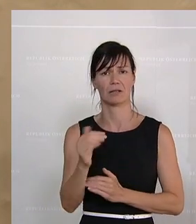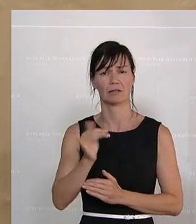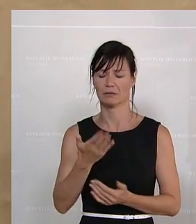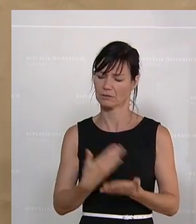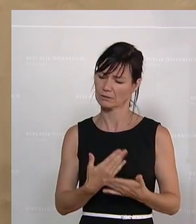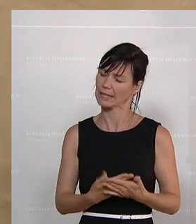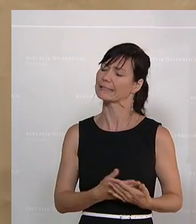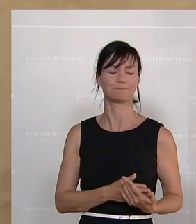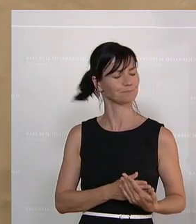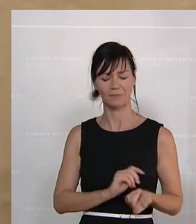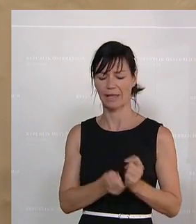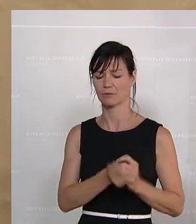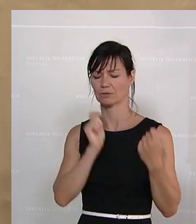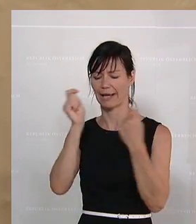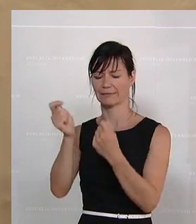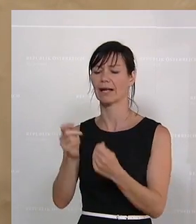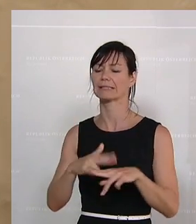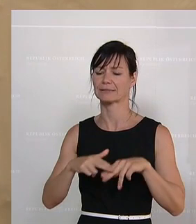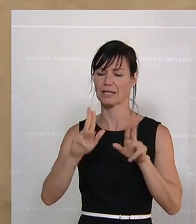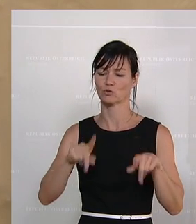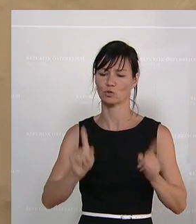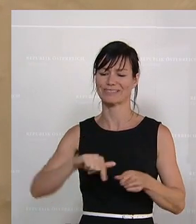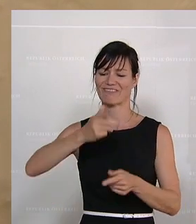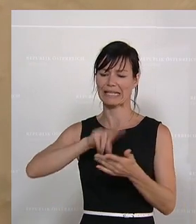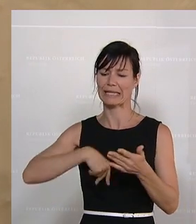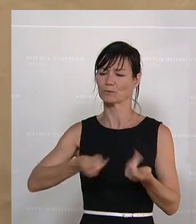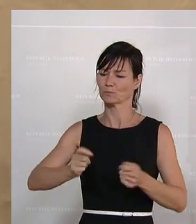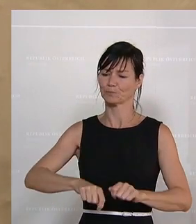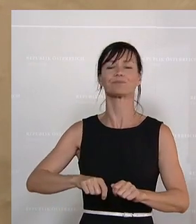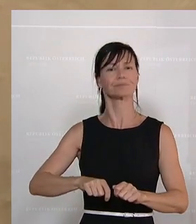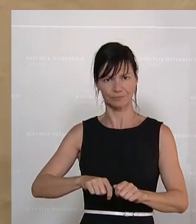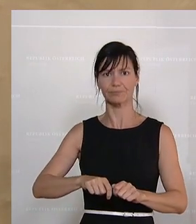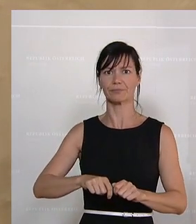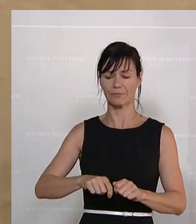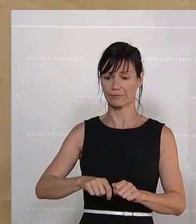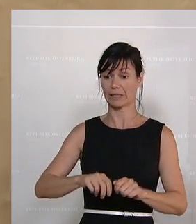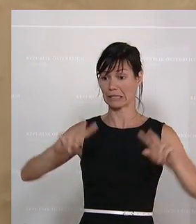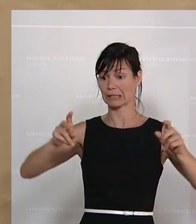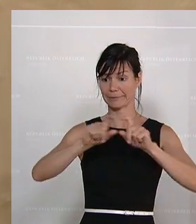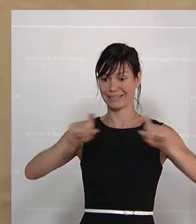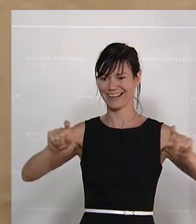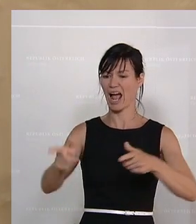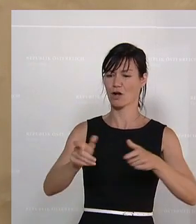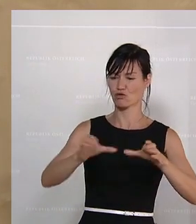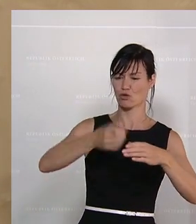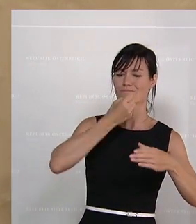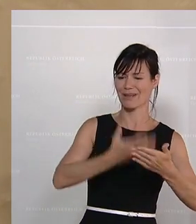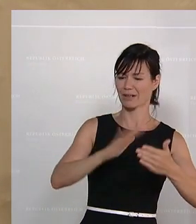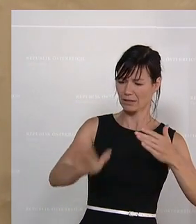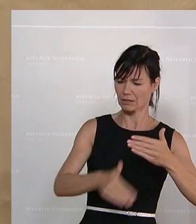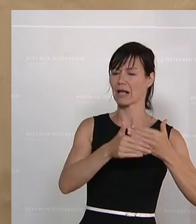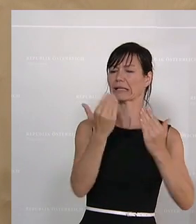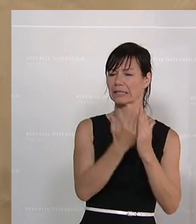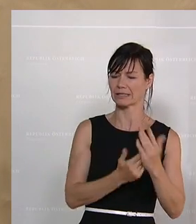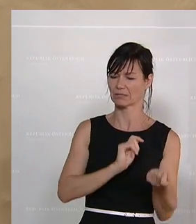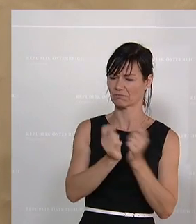den abänderungsantrag ein seinerzeit wohl in zweiter lesung beschließen der dem eingangs bezeichneten ausschuss bericht angeschlossene gesetzentwurf